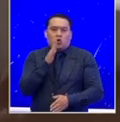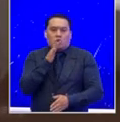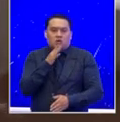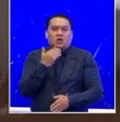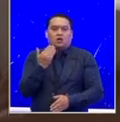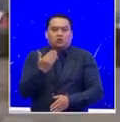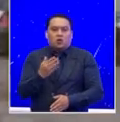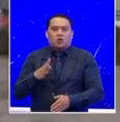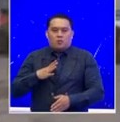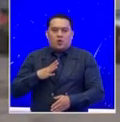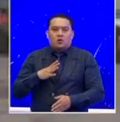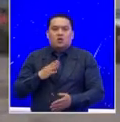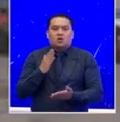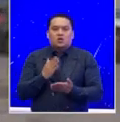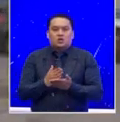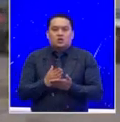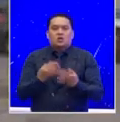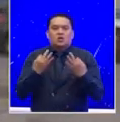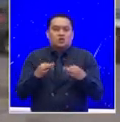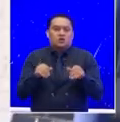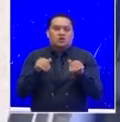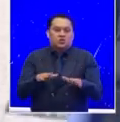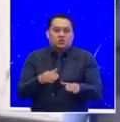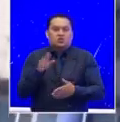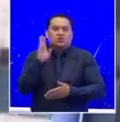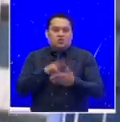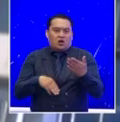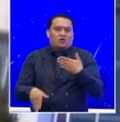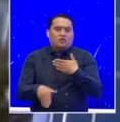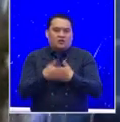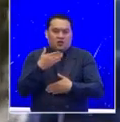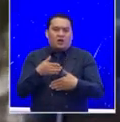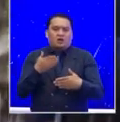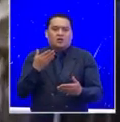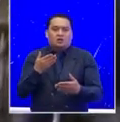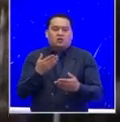3 лет. Санкции статьи предусматривают и альтернативные виды наказания: штраф,